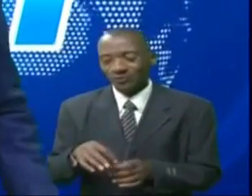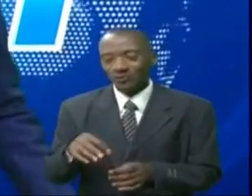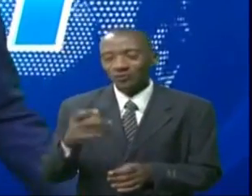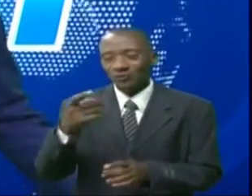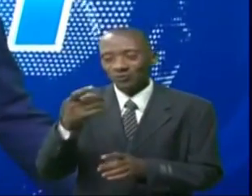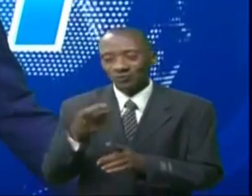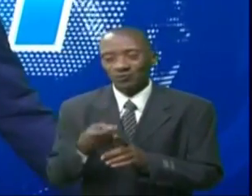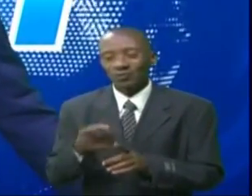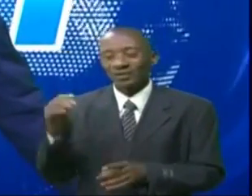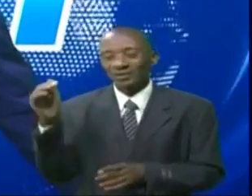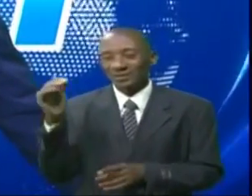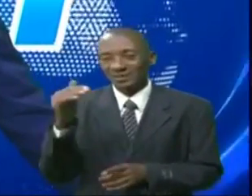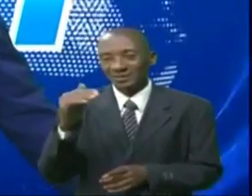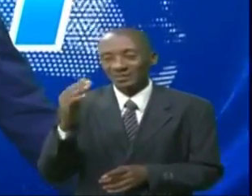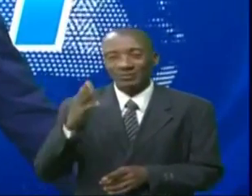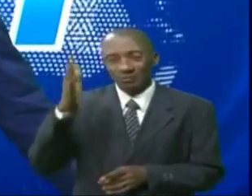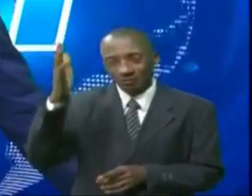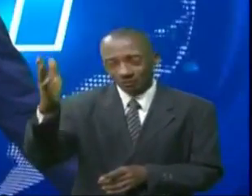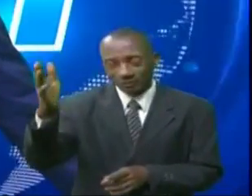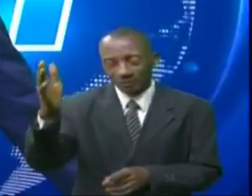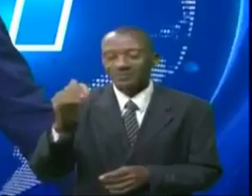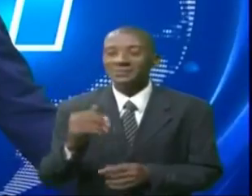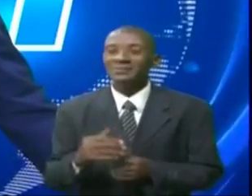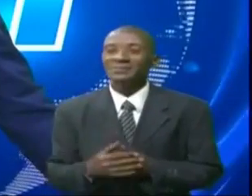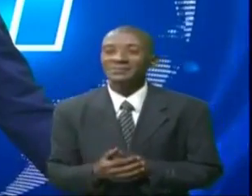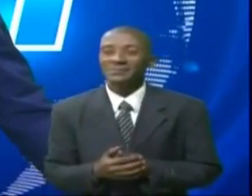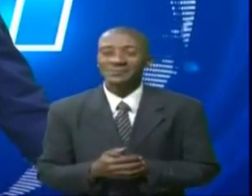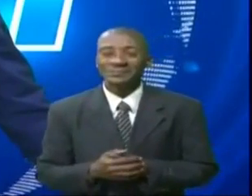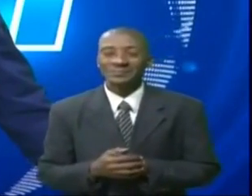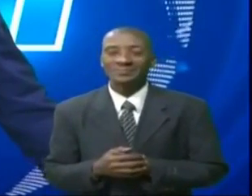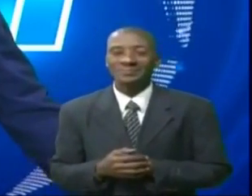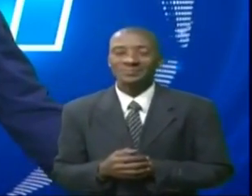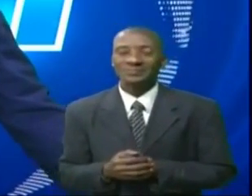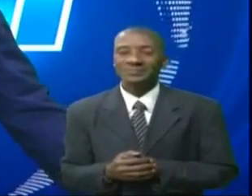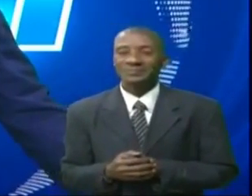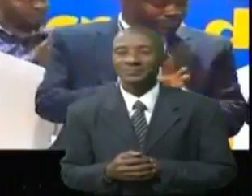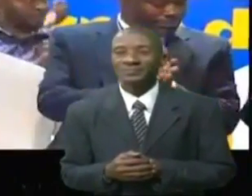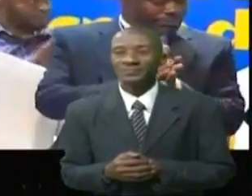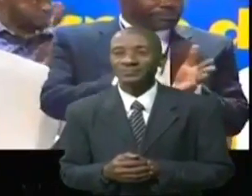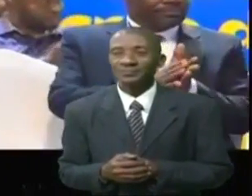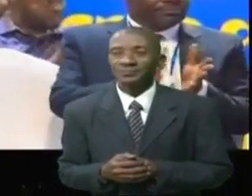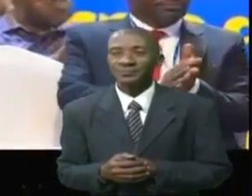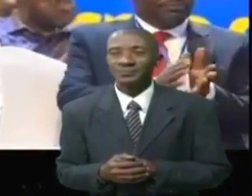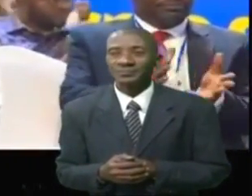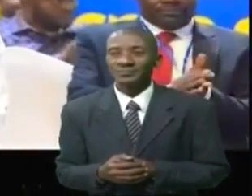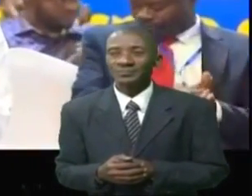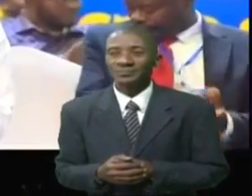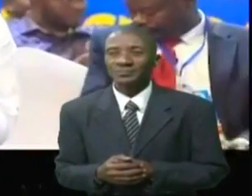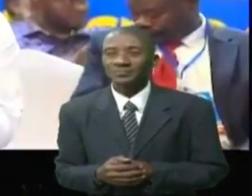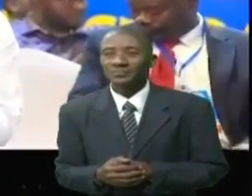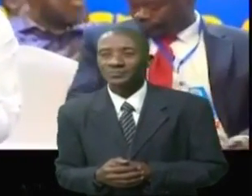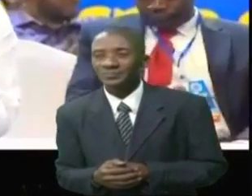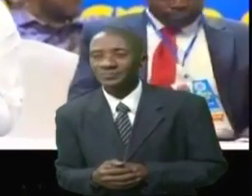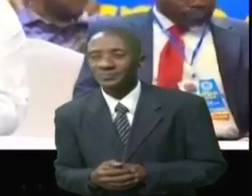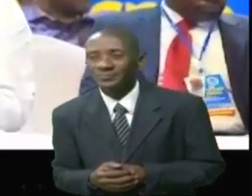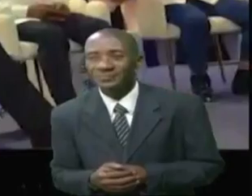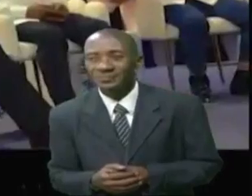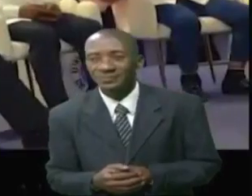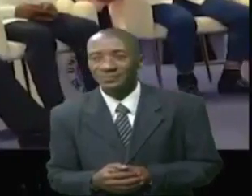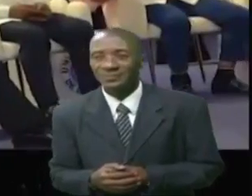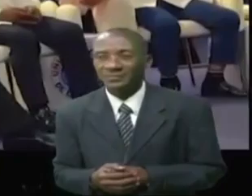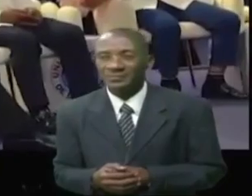des deux mains par tous les caciques de l'Union sacrée. On écoute quelques-uns. Premier congrès de l'Union sacrée de la